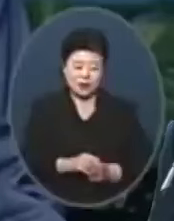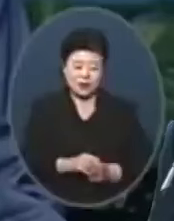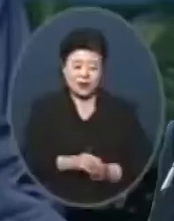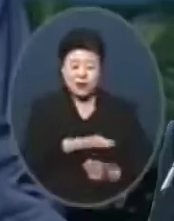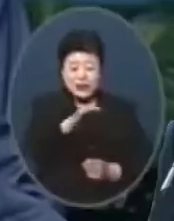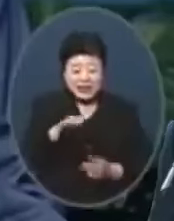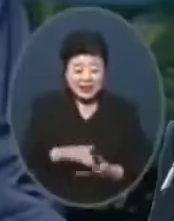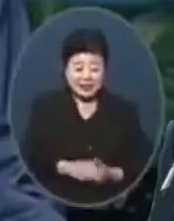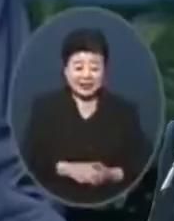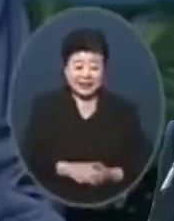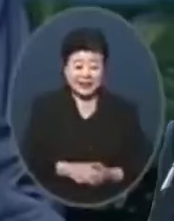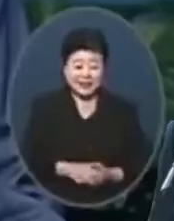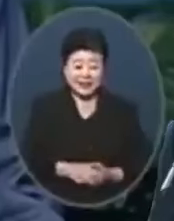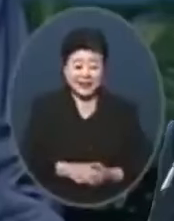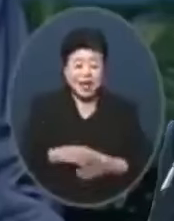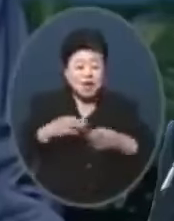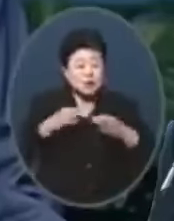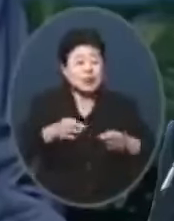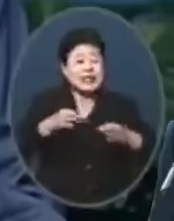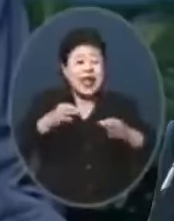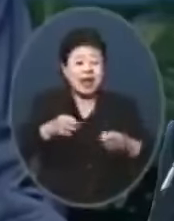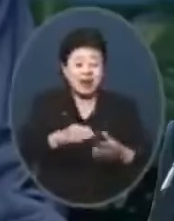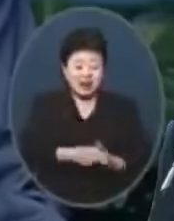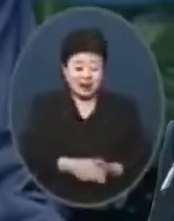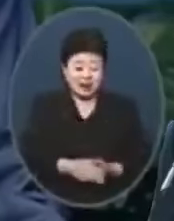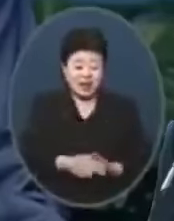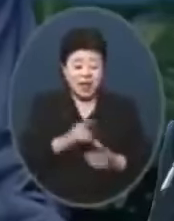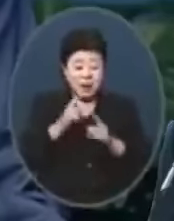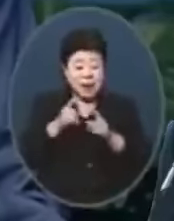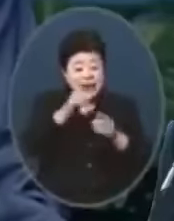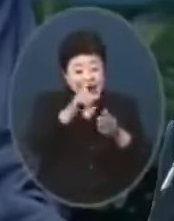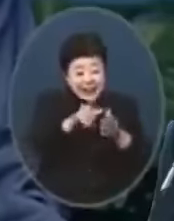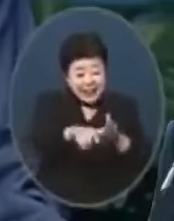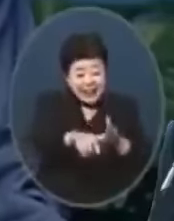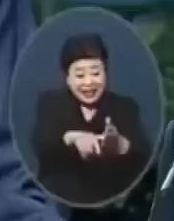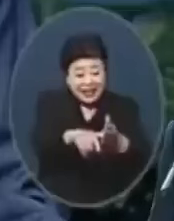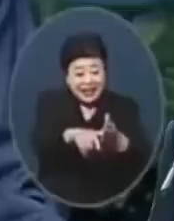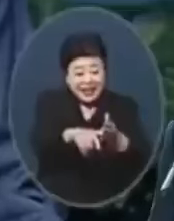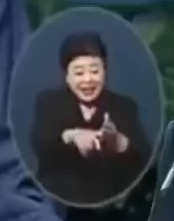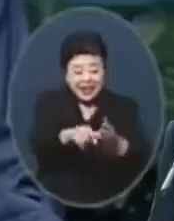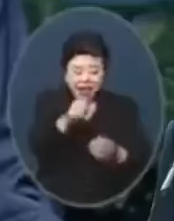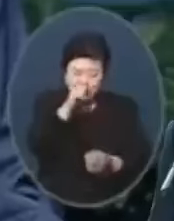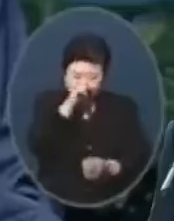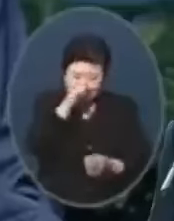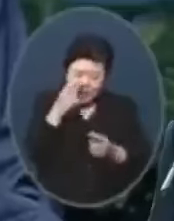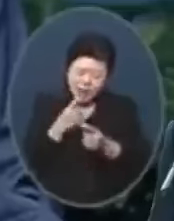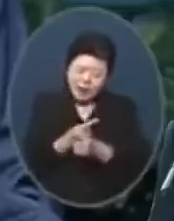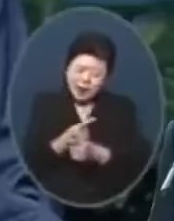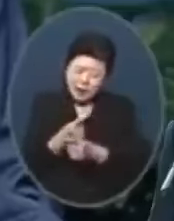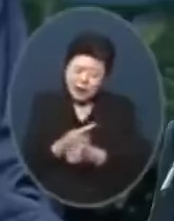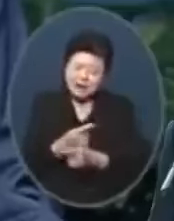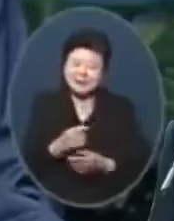우리가 소리를 내어서 말할 때 좋아지는 것입니다.